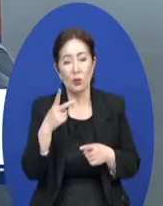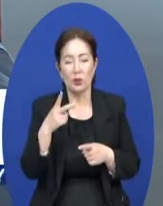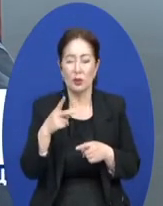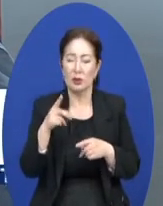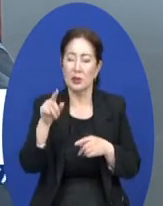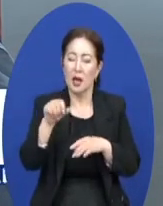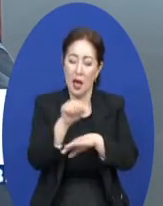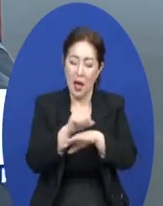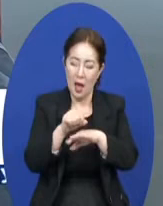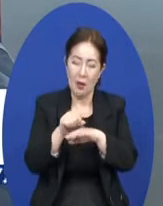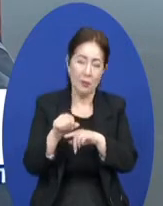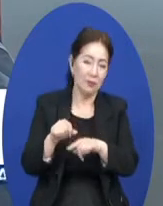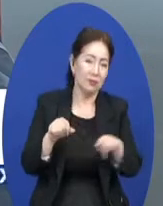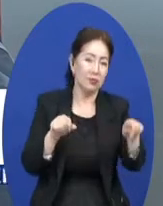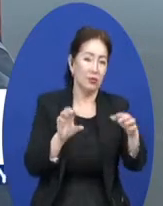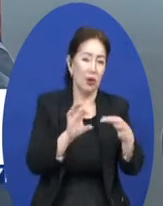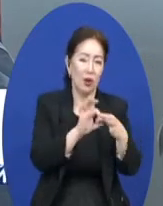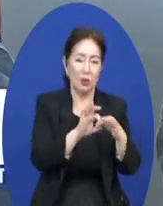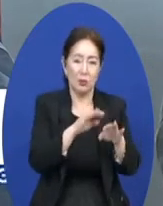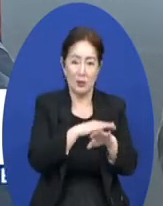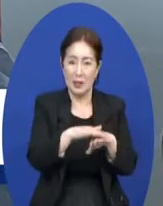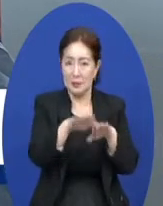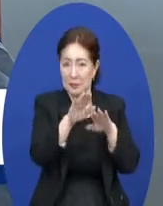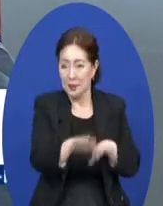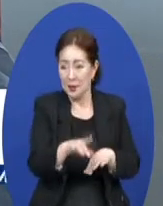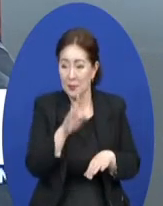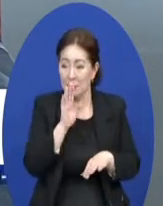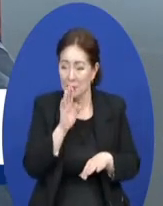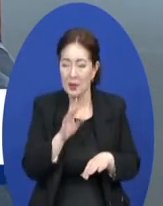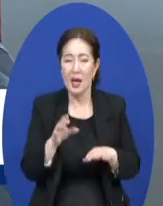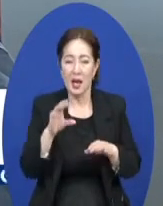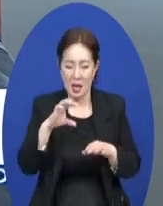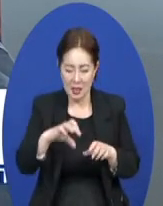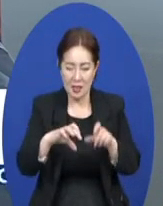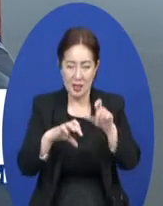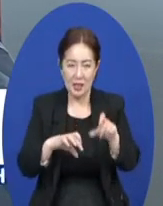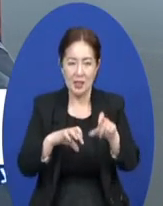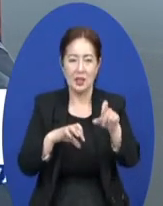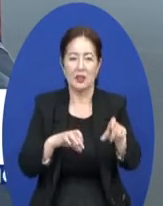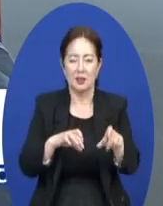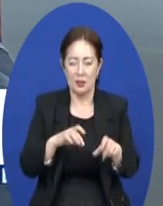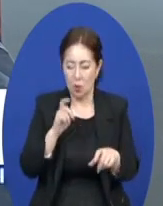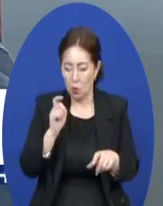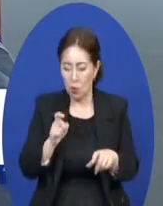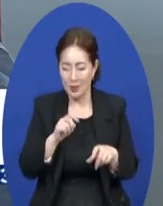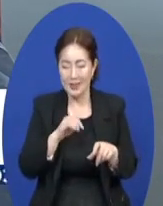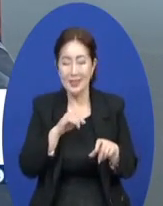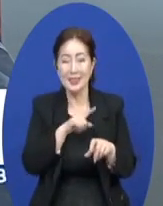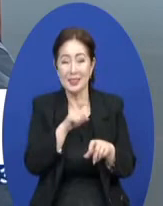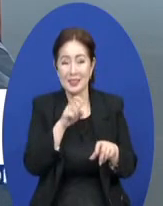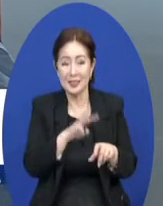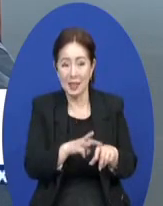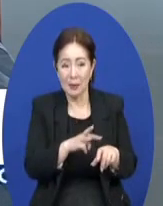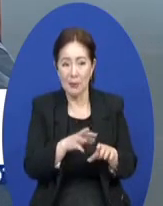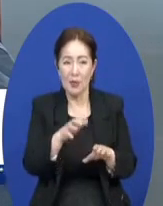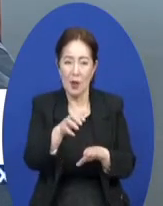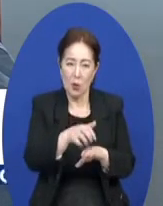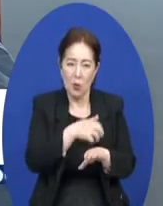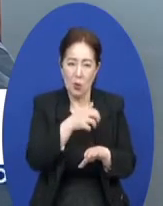тэндээс нааш үржижээд аймаг руу явах замыг хийхдээ хэсэгчлэн одоо хуучин замаа